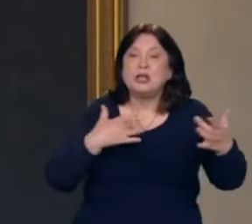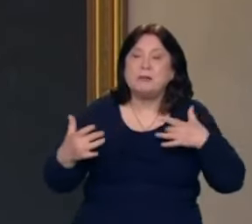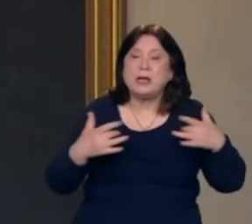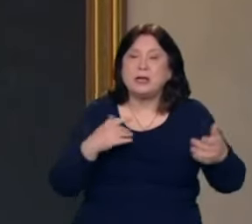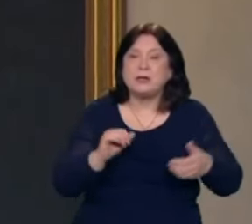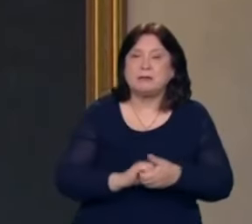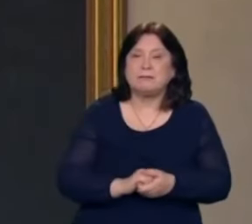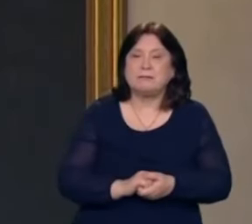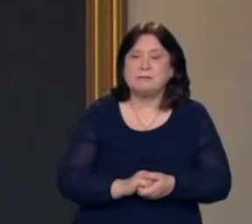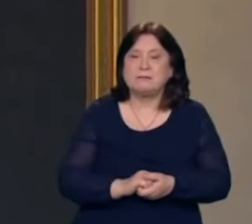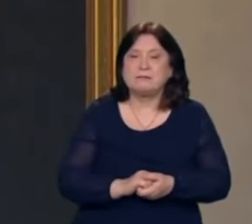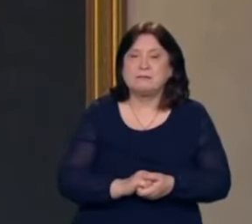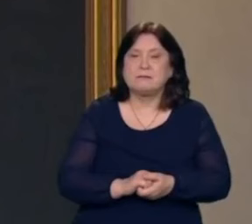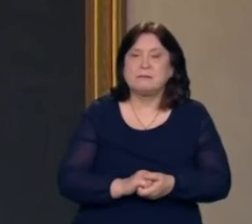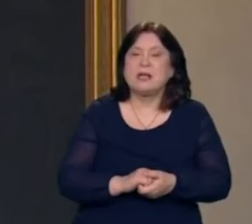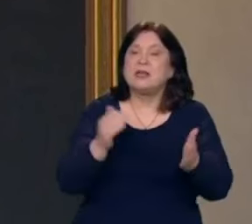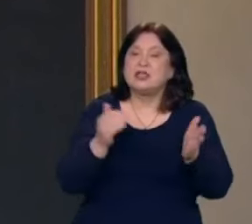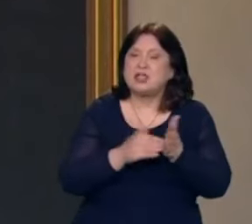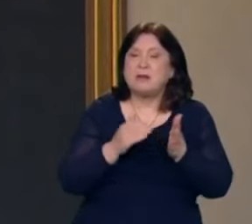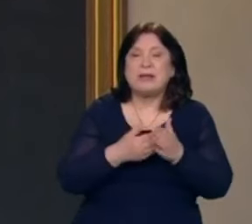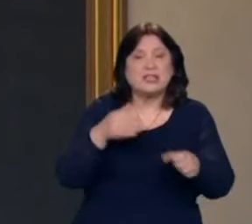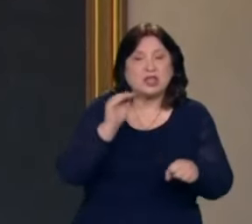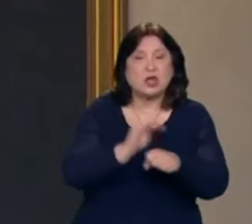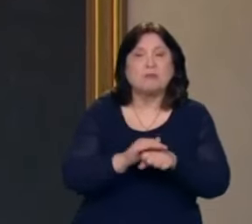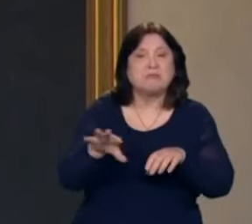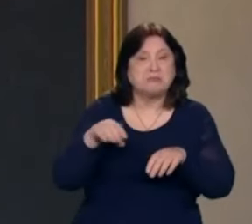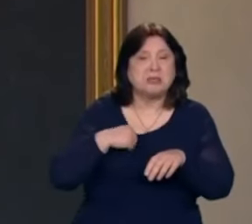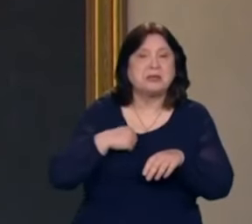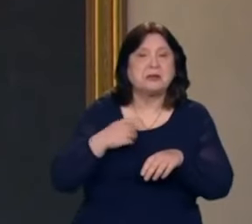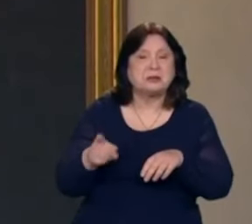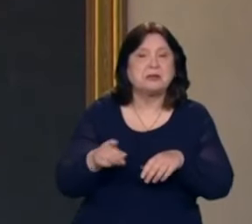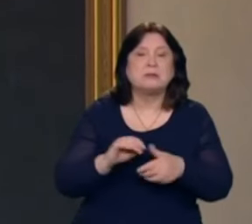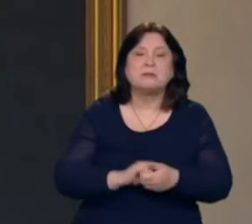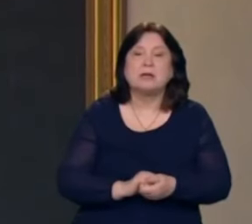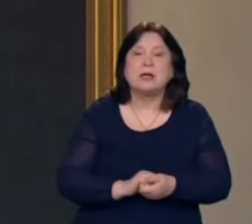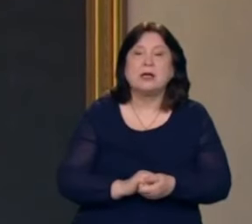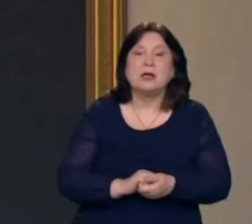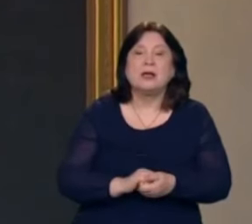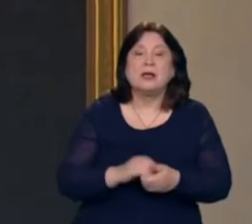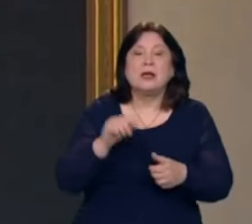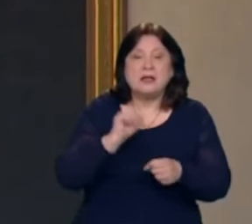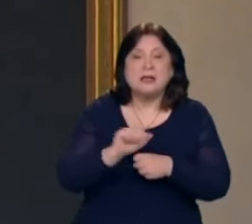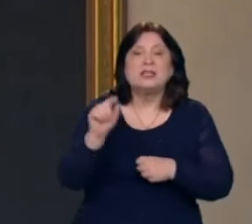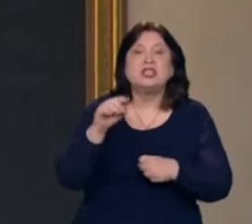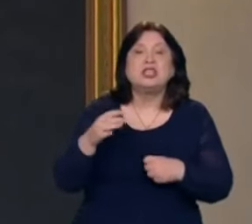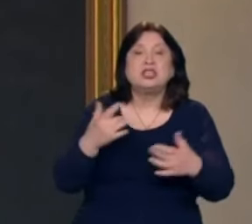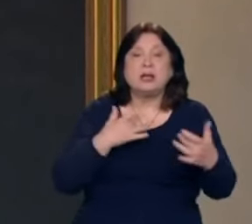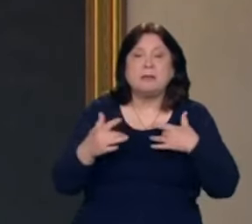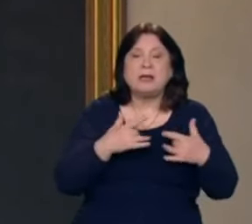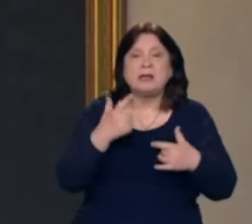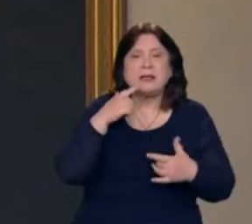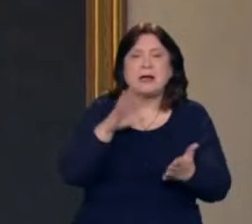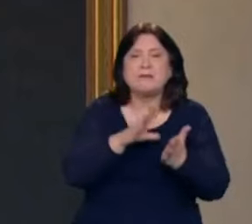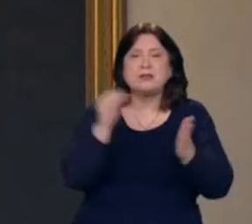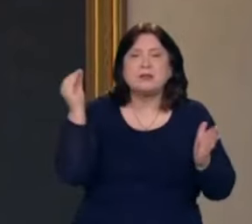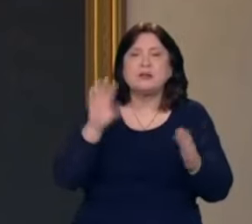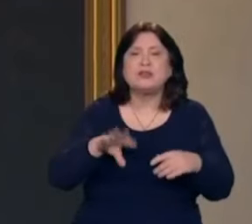cierpienie na które trzeba się zgodzić przychodzi cierpienie które na wzór